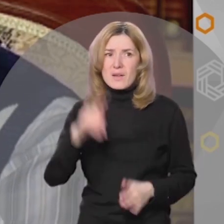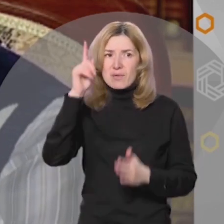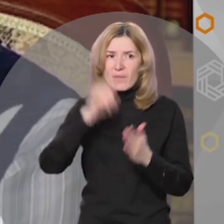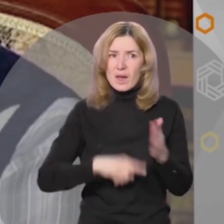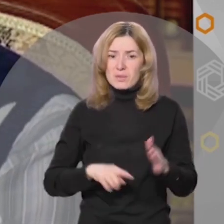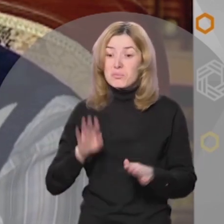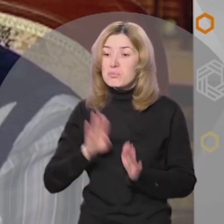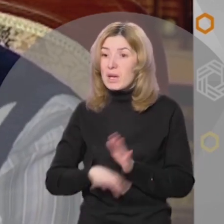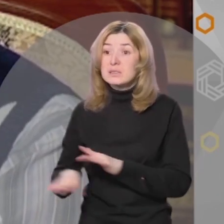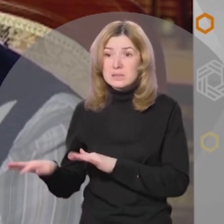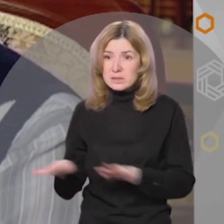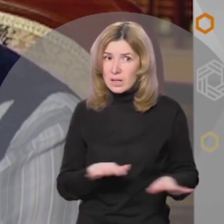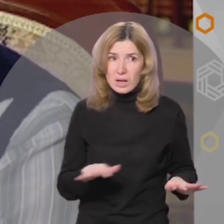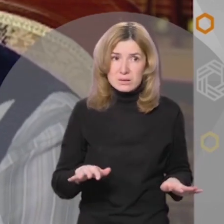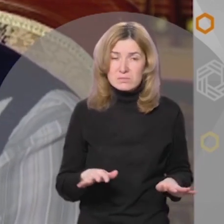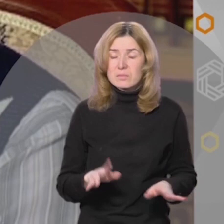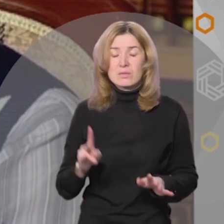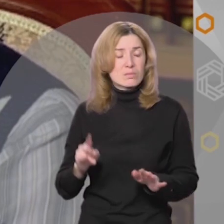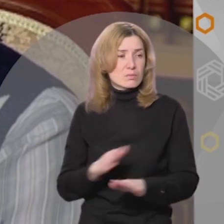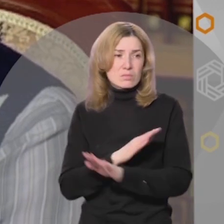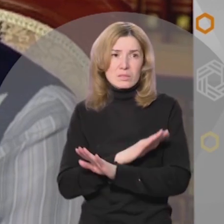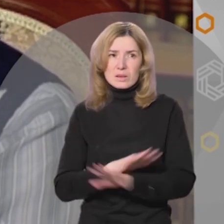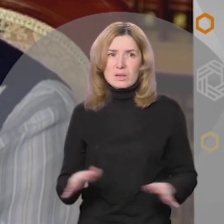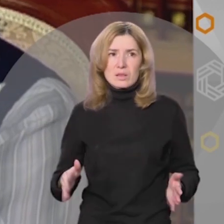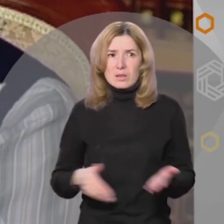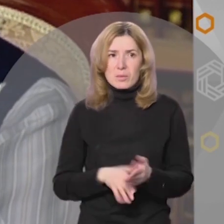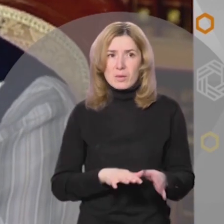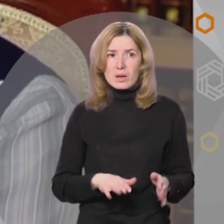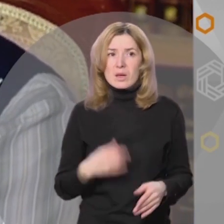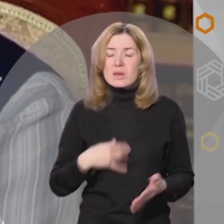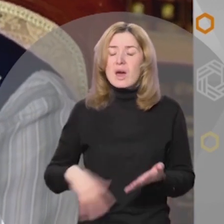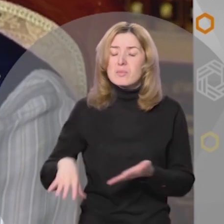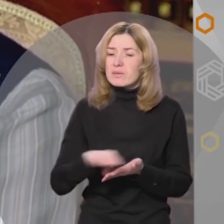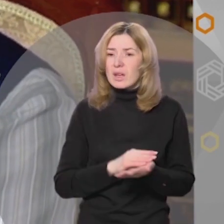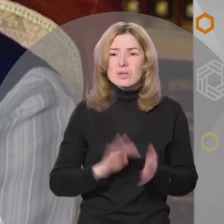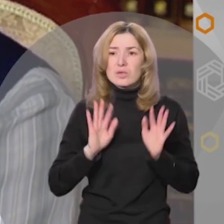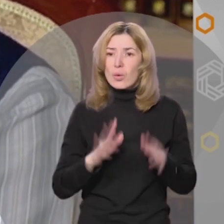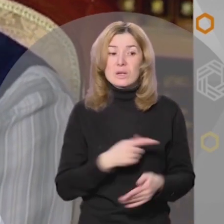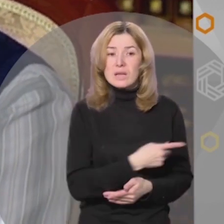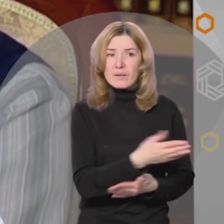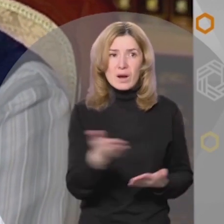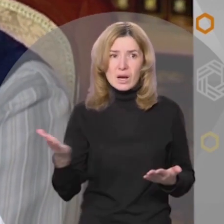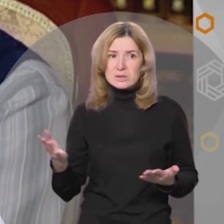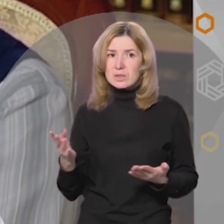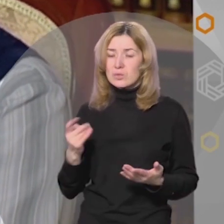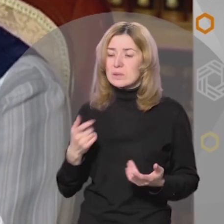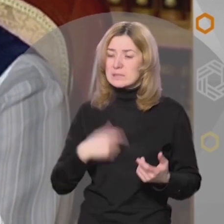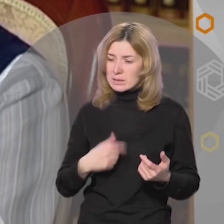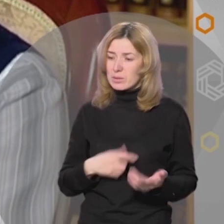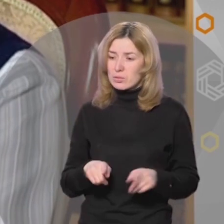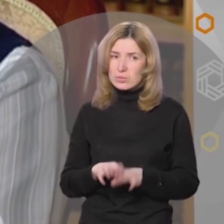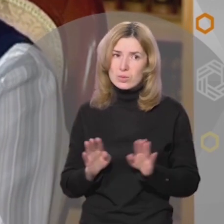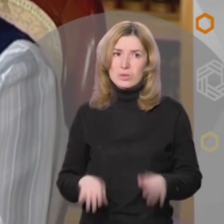Вера без дел мертва. Я повторяю эти слова не только для вас, но и для самого